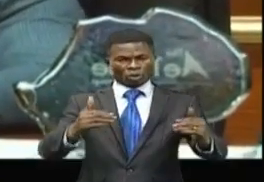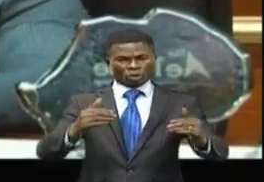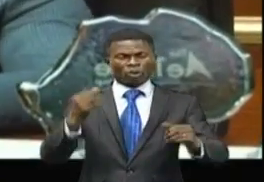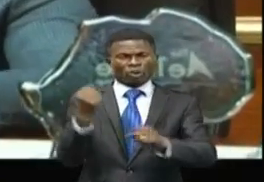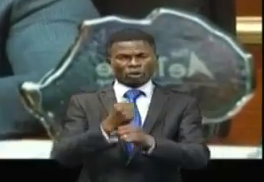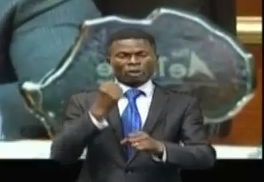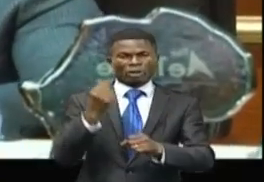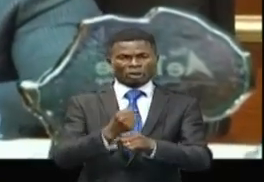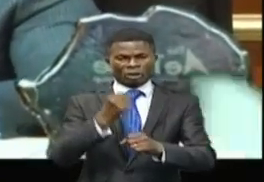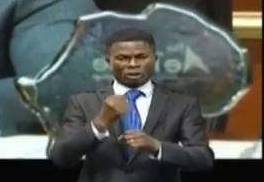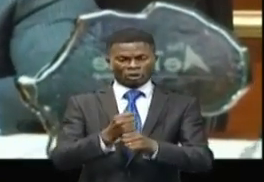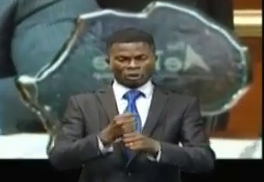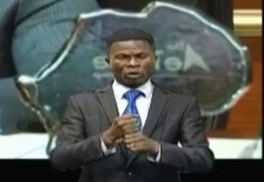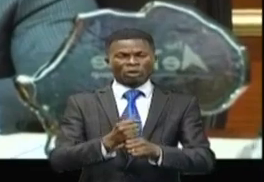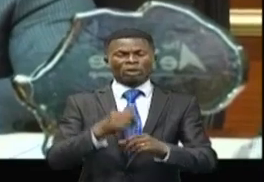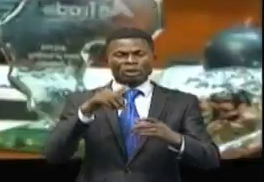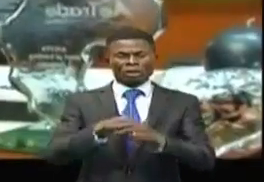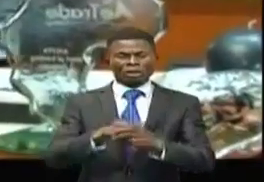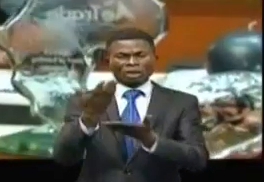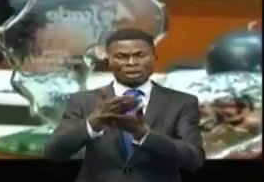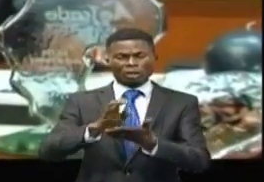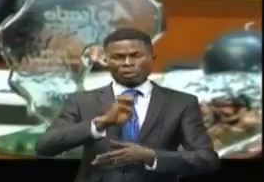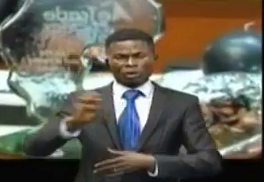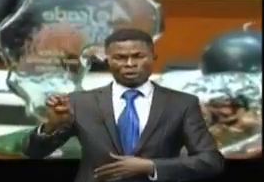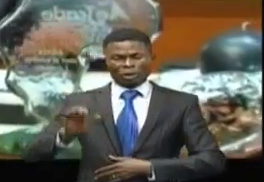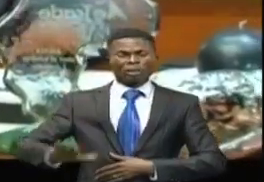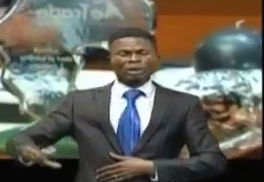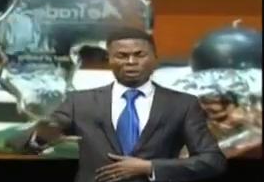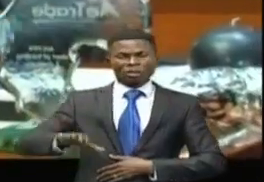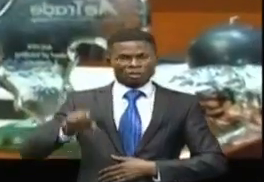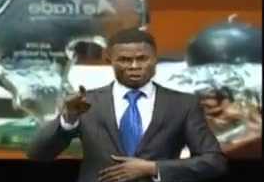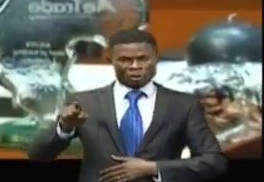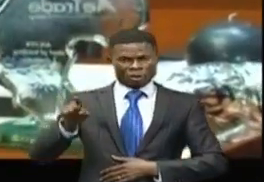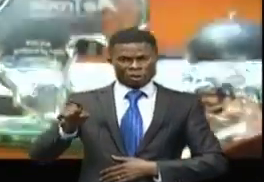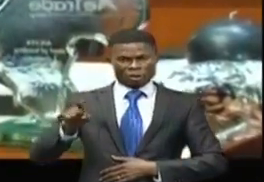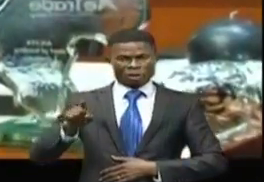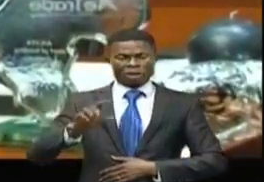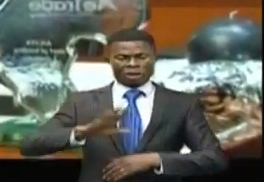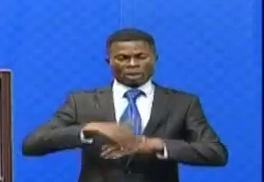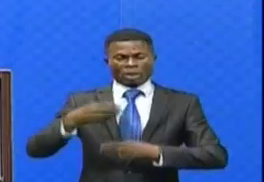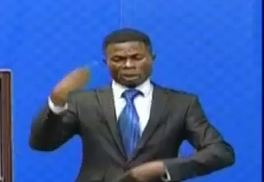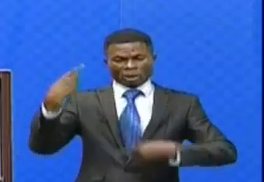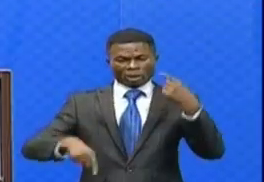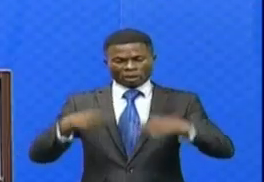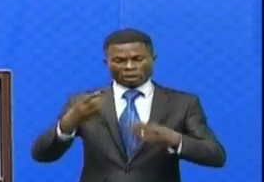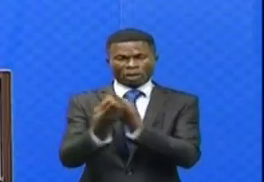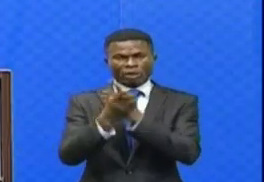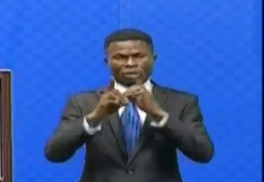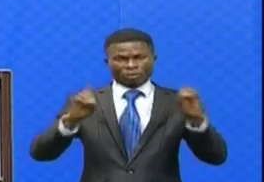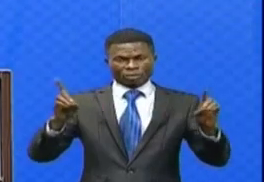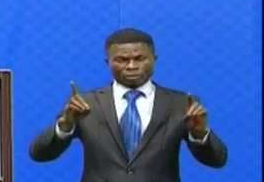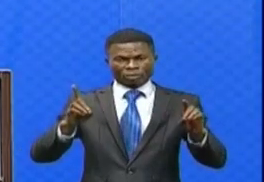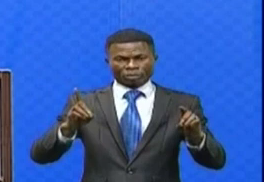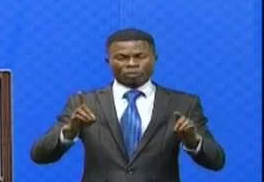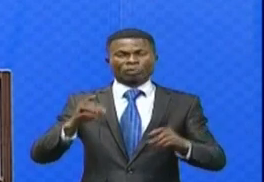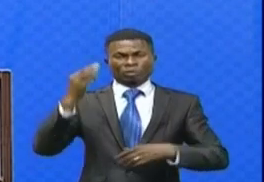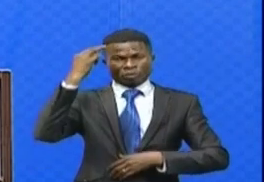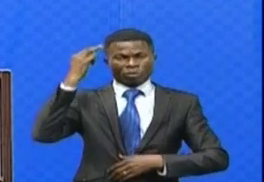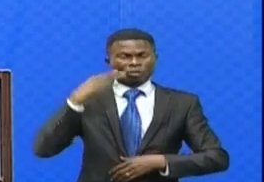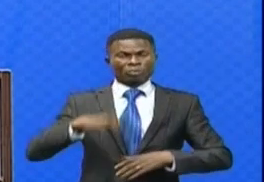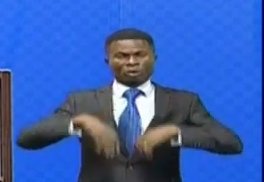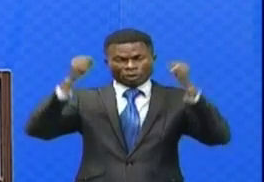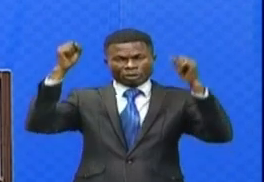opérations en cours dans ces parties du pays après débats et délibérations les conseils à